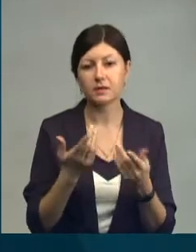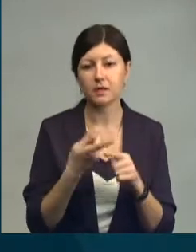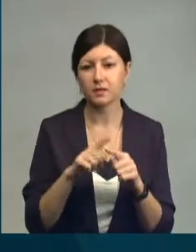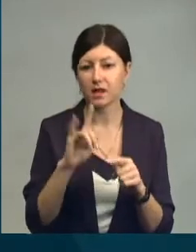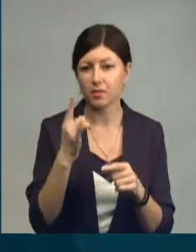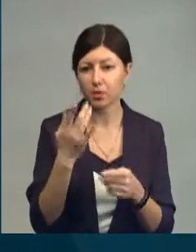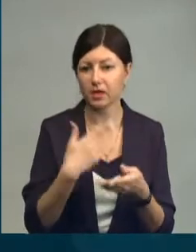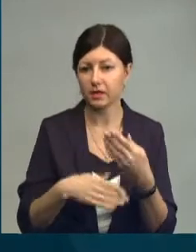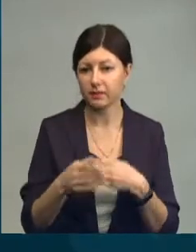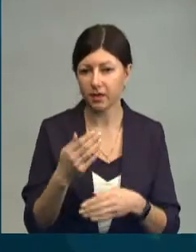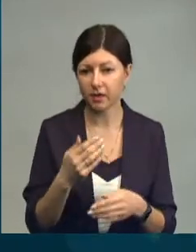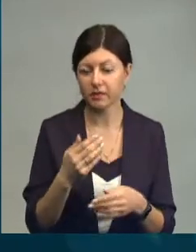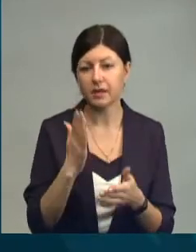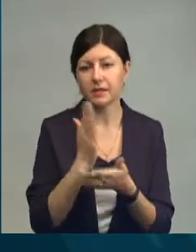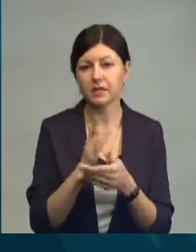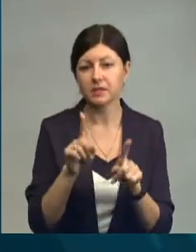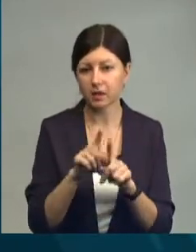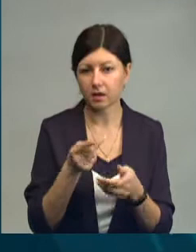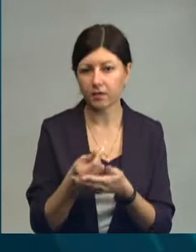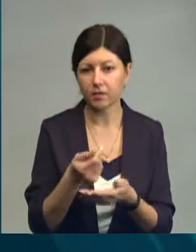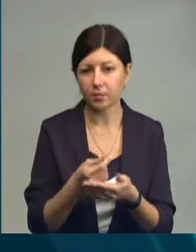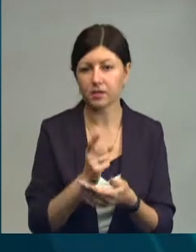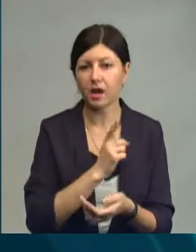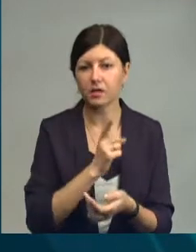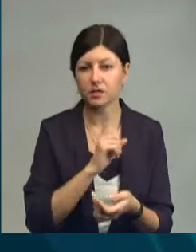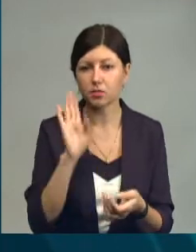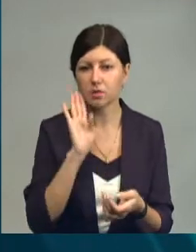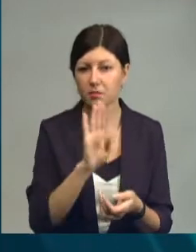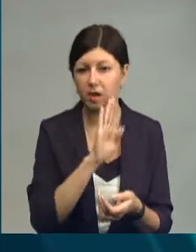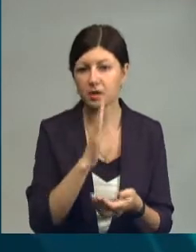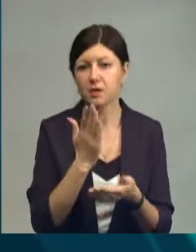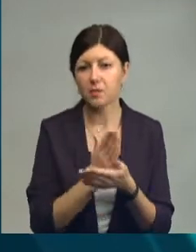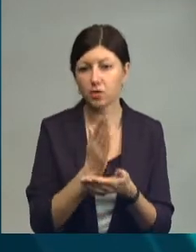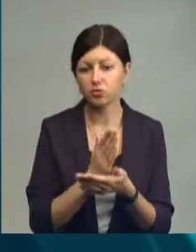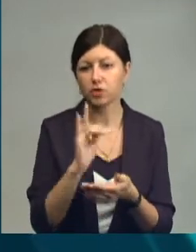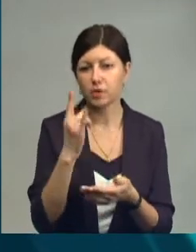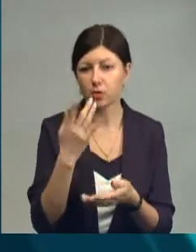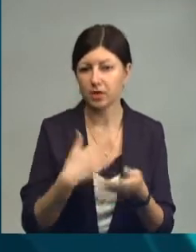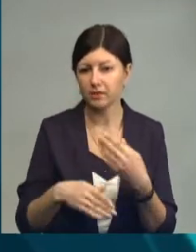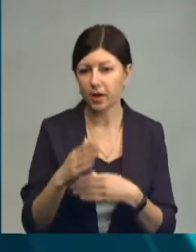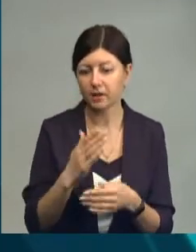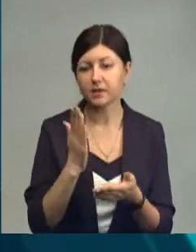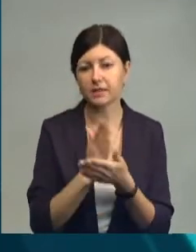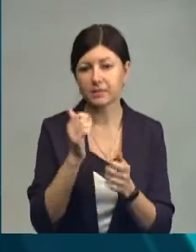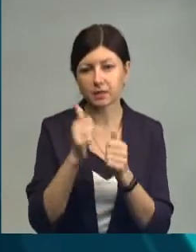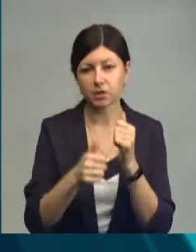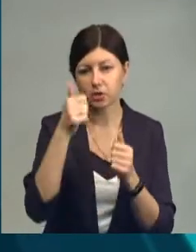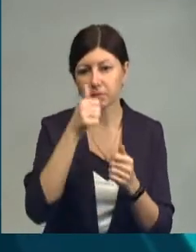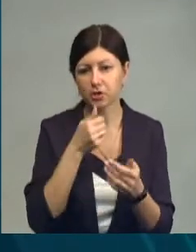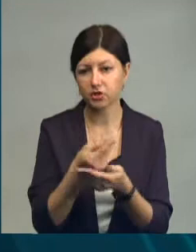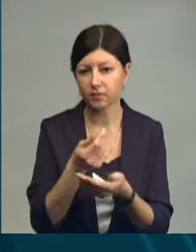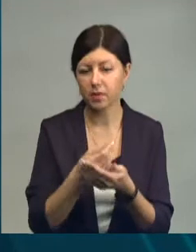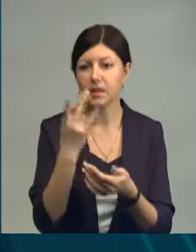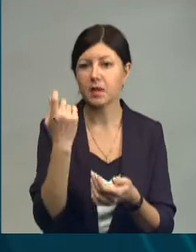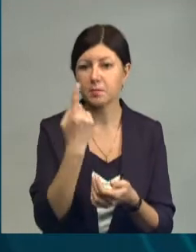инвалид есть такая выплата одинокой матери и имеющая ребенка-инвалида есть ежемесячная выплата на первого